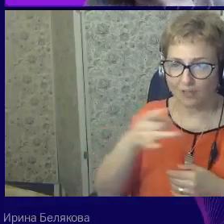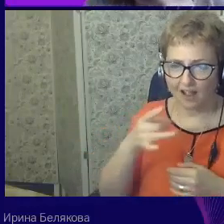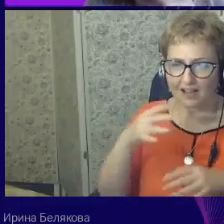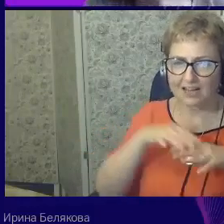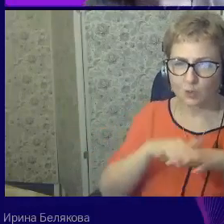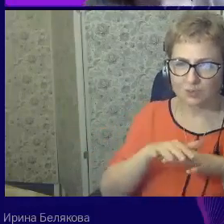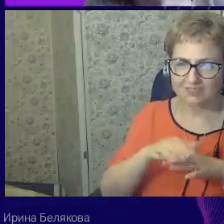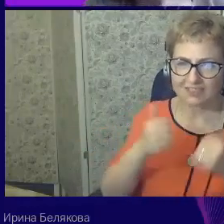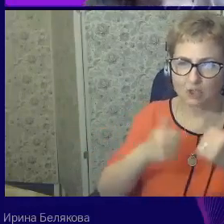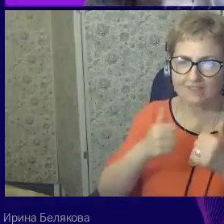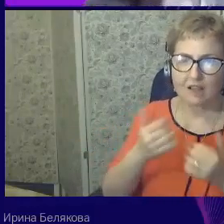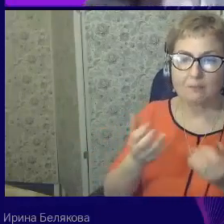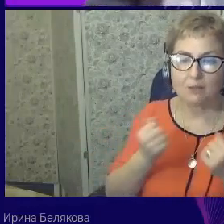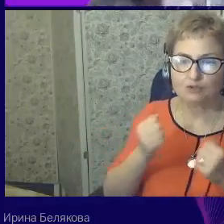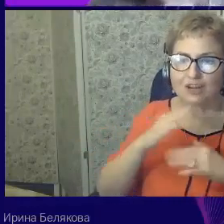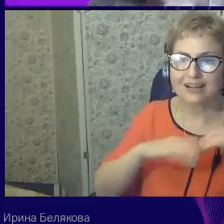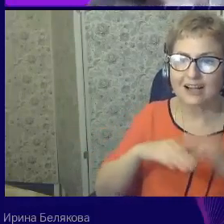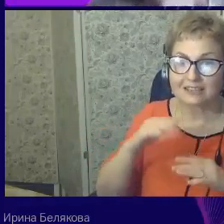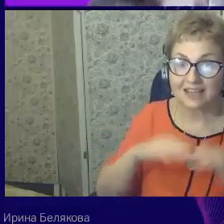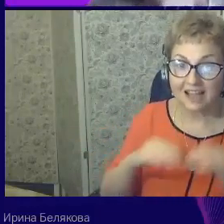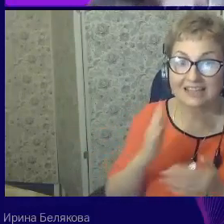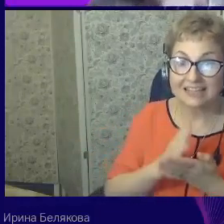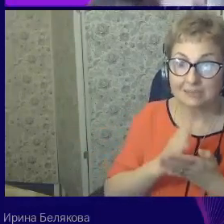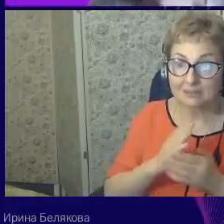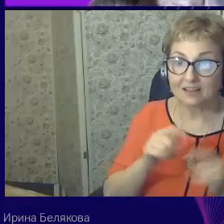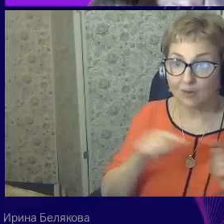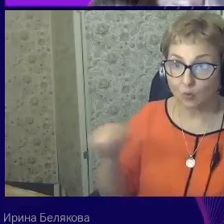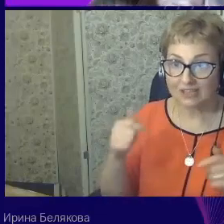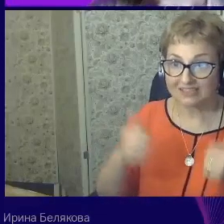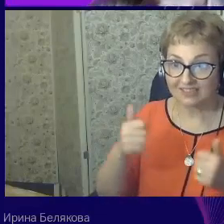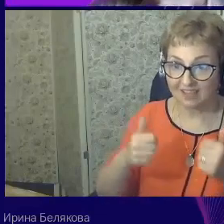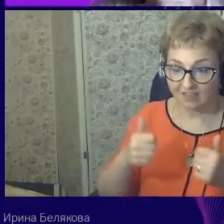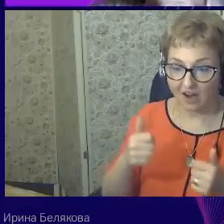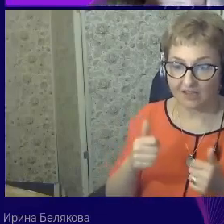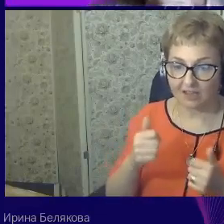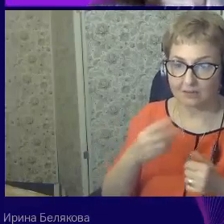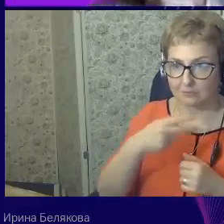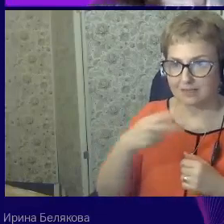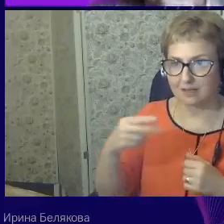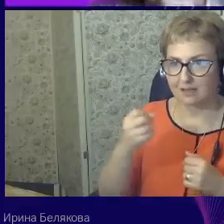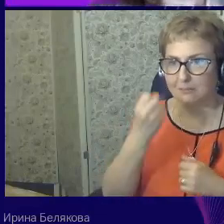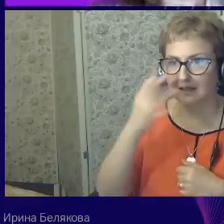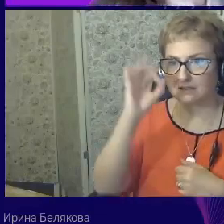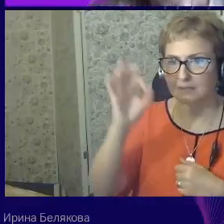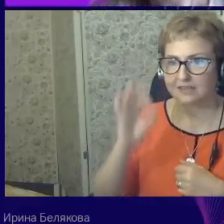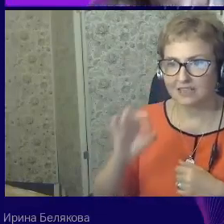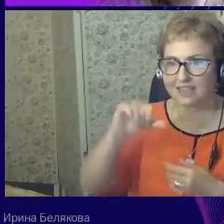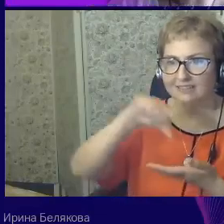соревнованиях, получили разряды, вот именно в ходе этих соревнований, вот, примерно 15%